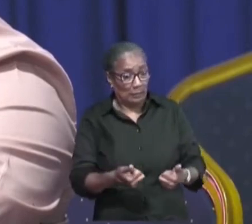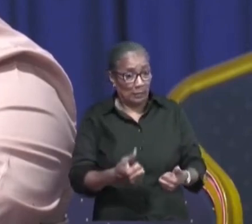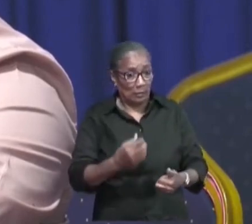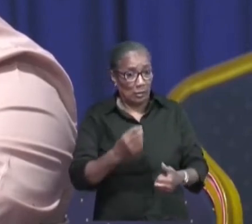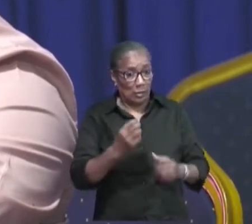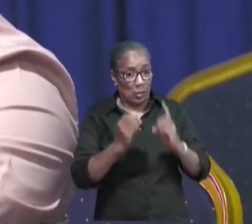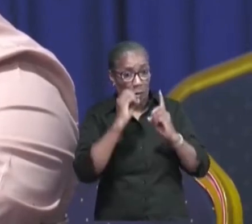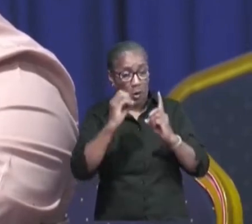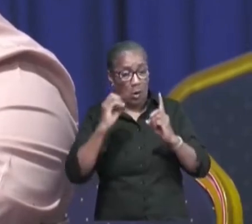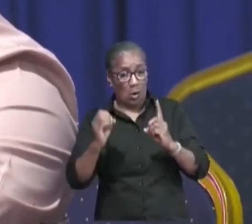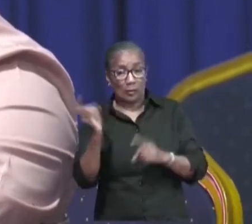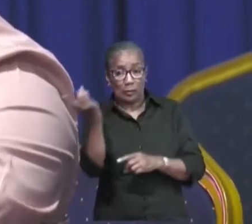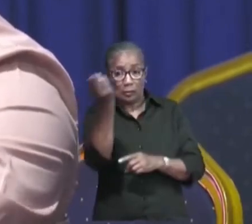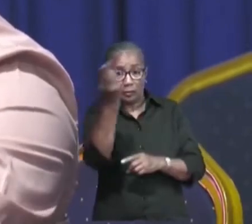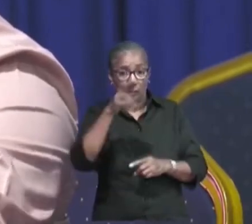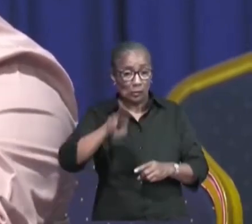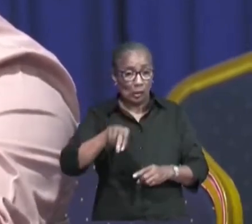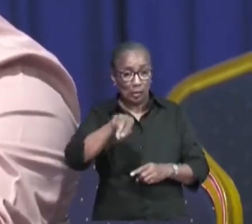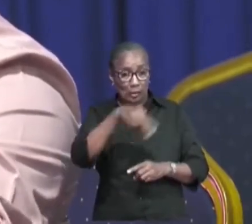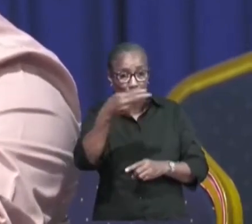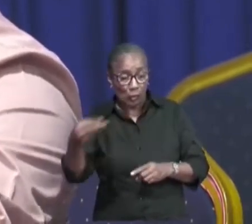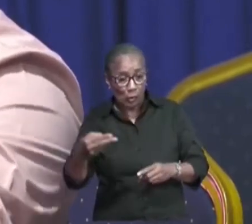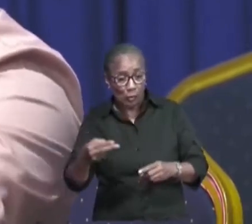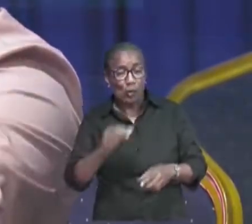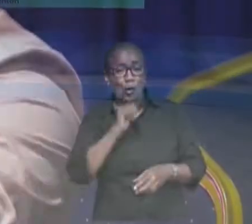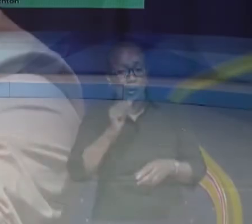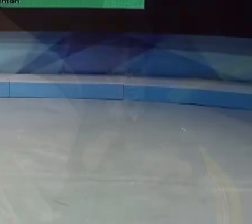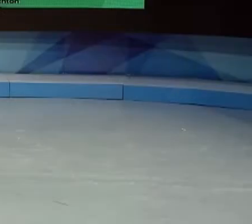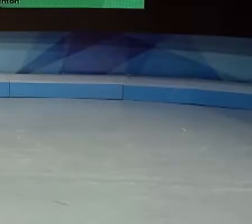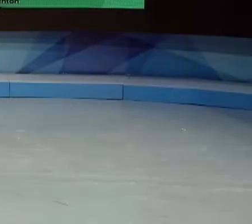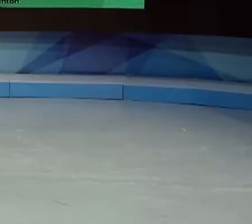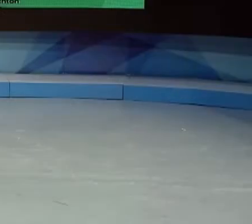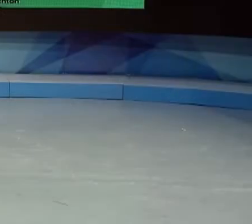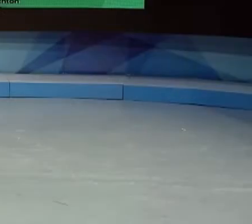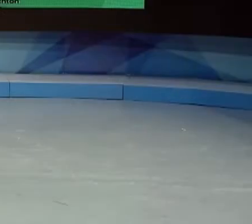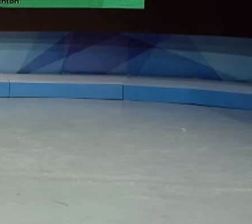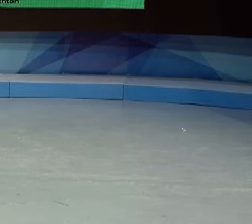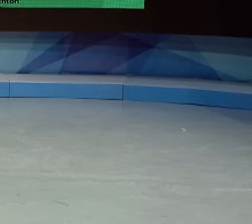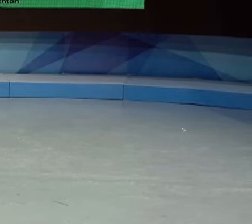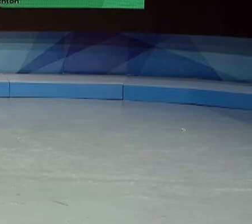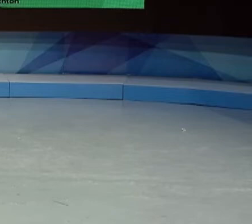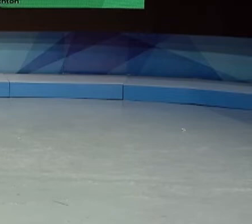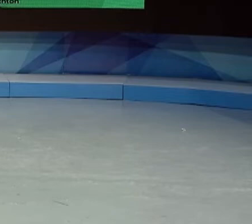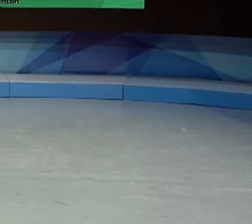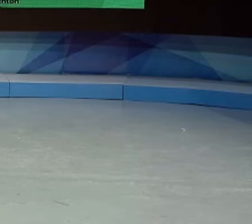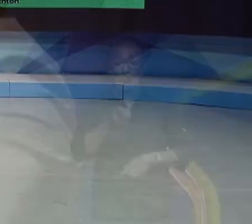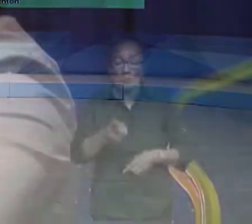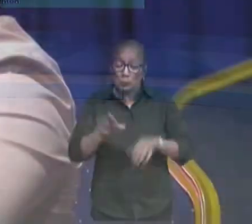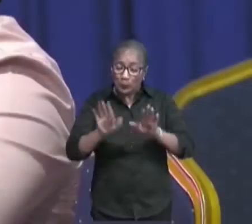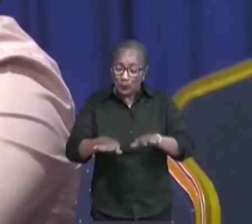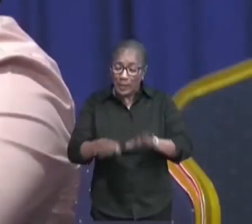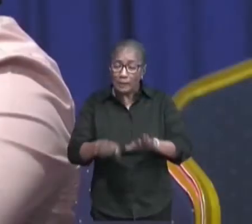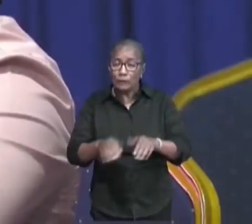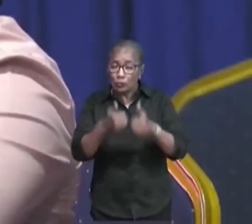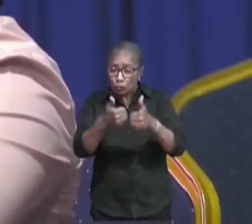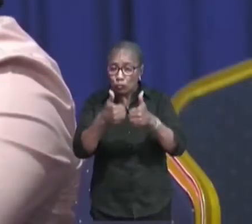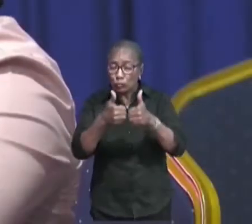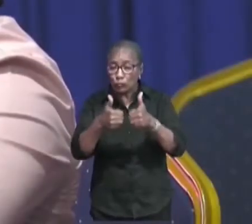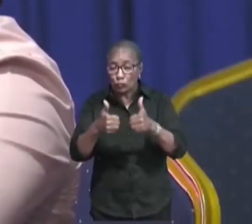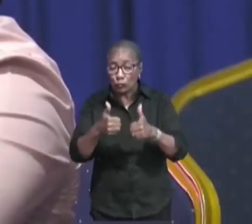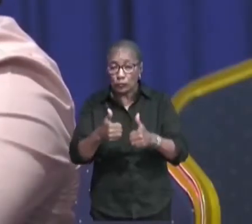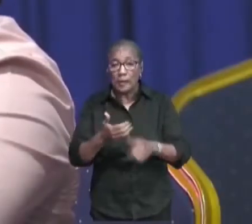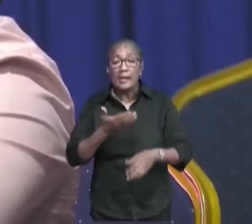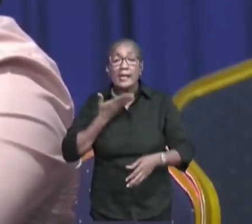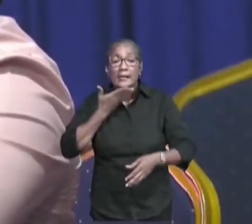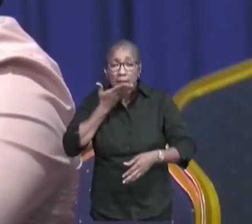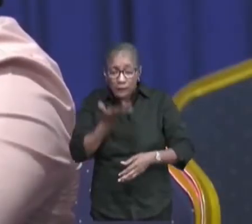na te gaan welke mensen in contact zijn gekomen met de besmette personen in Frans-Guyana. Er was gevraagd voor